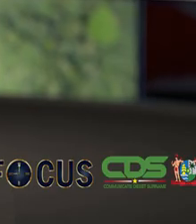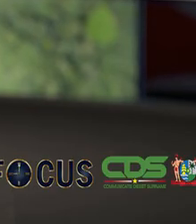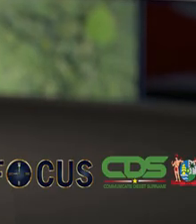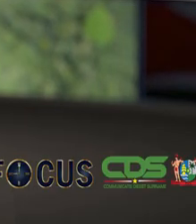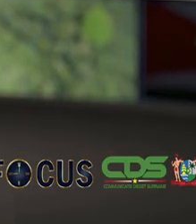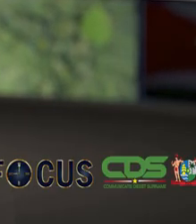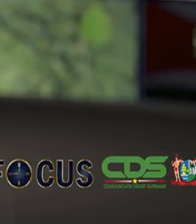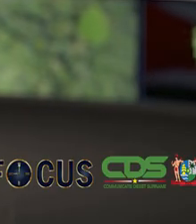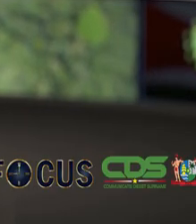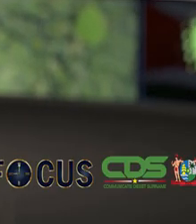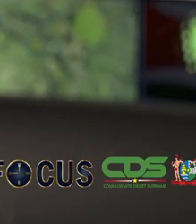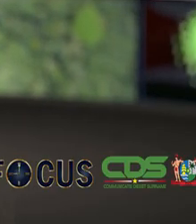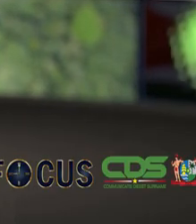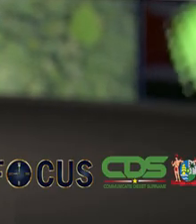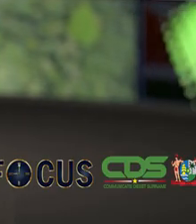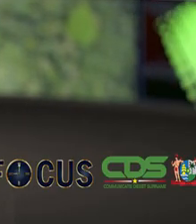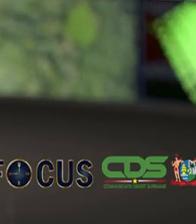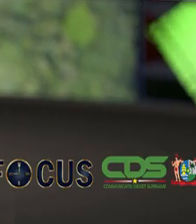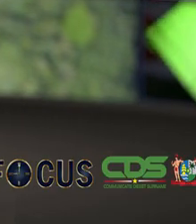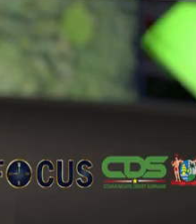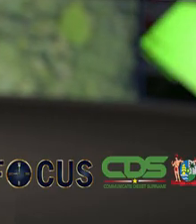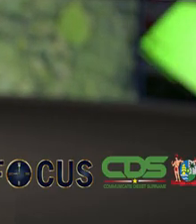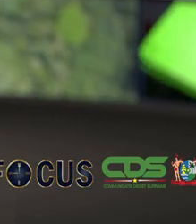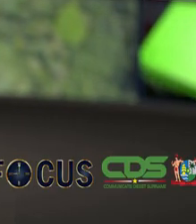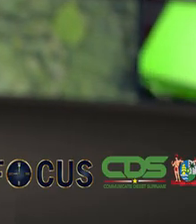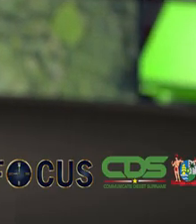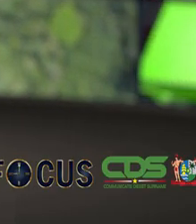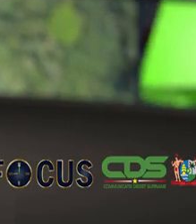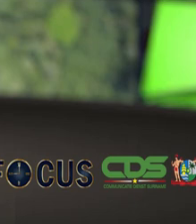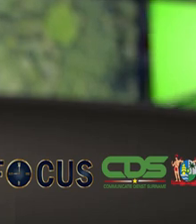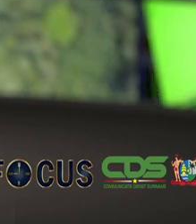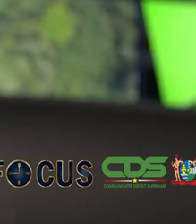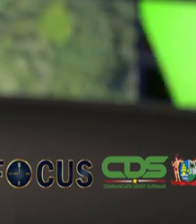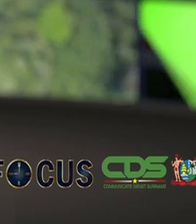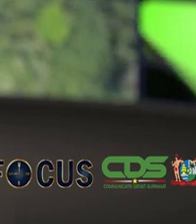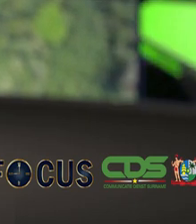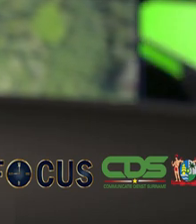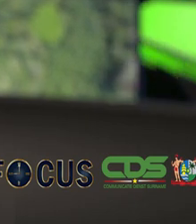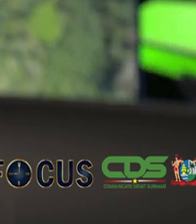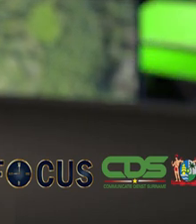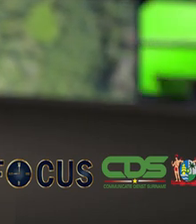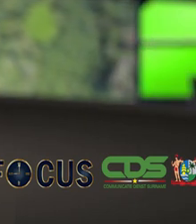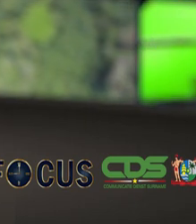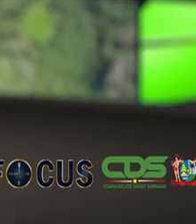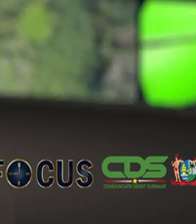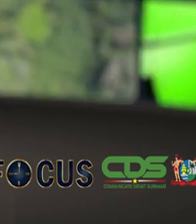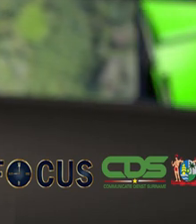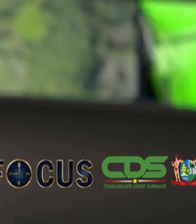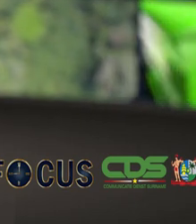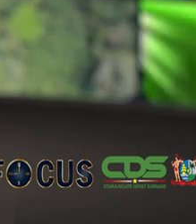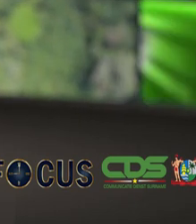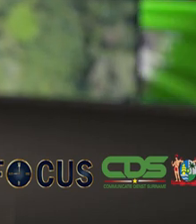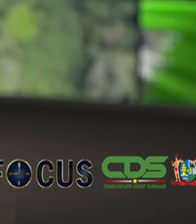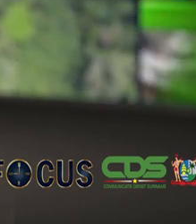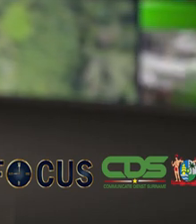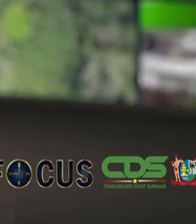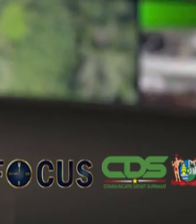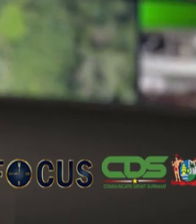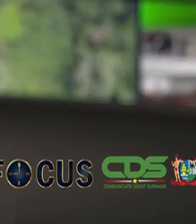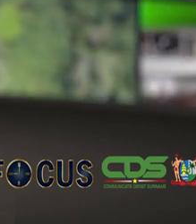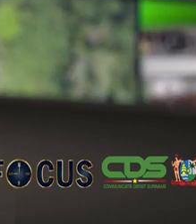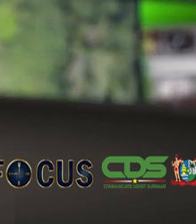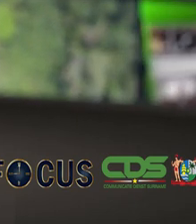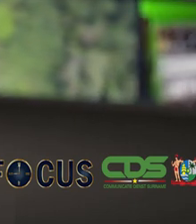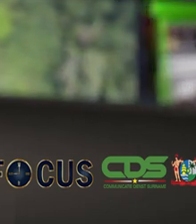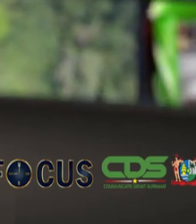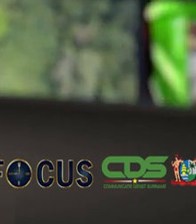Het ministerie van Openbare Werken streeft naar het verbreden van haar samenwerkingen, zowel nationaal als internationaal. Voor wat